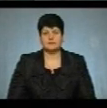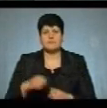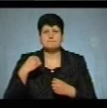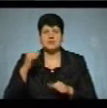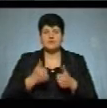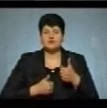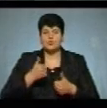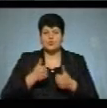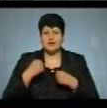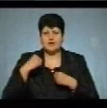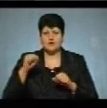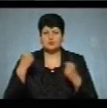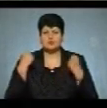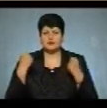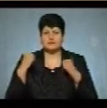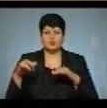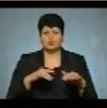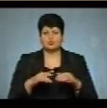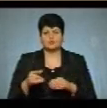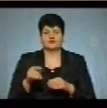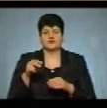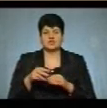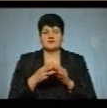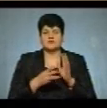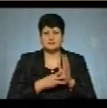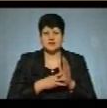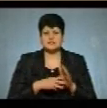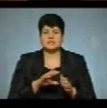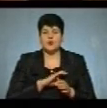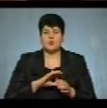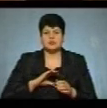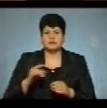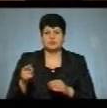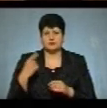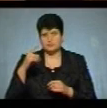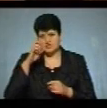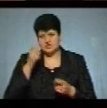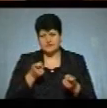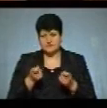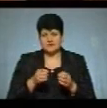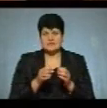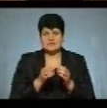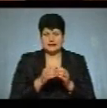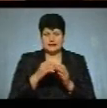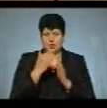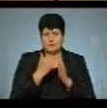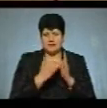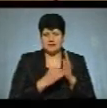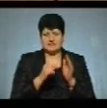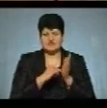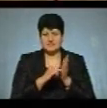Переможців конкурсу «Герої спортивного року 2018» нагородили в облдержадміністрації. У 10 номінаціях